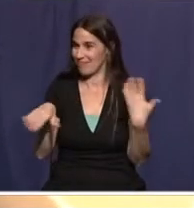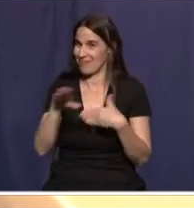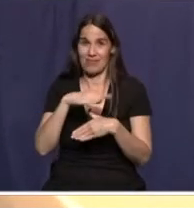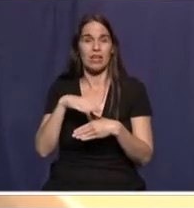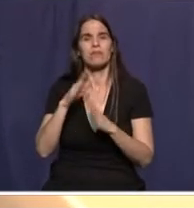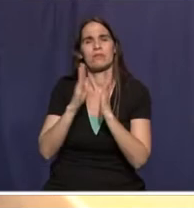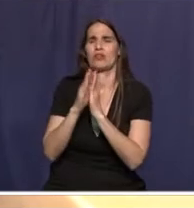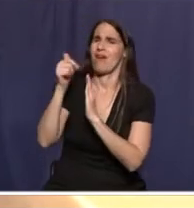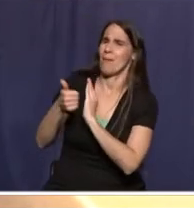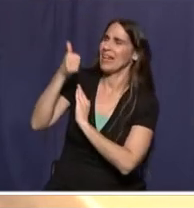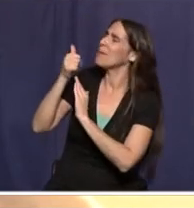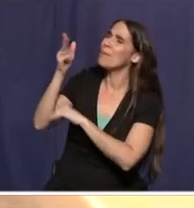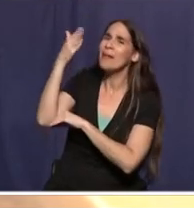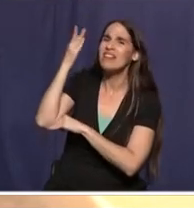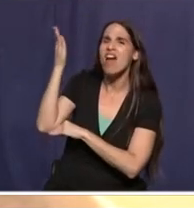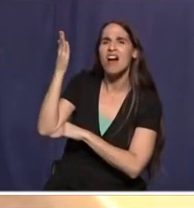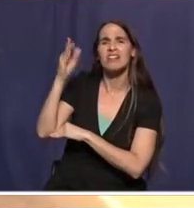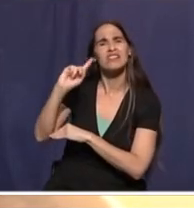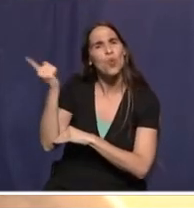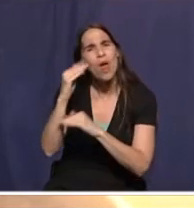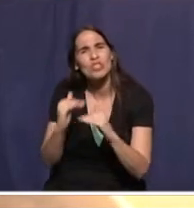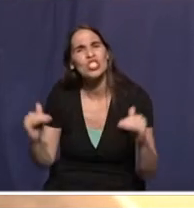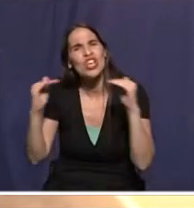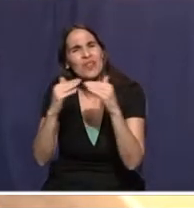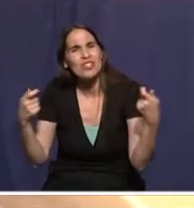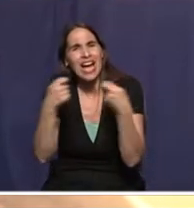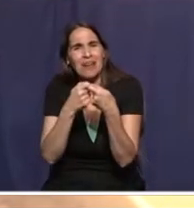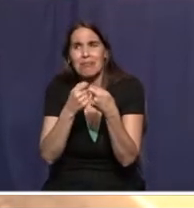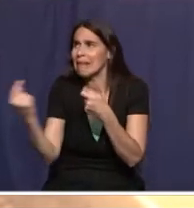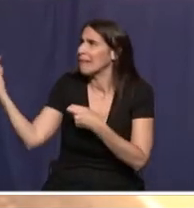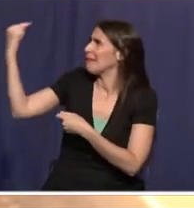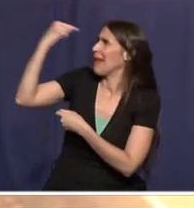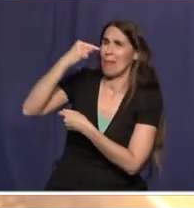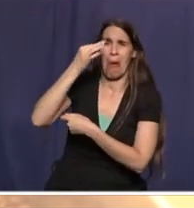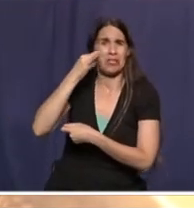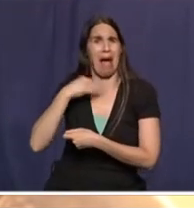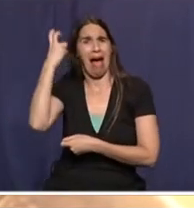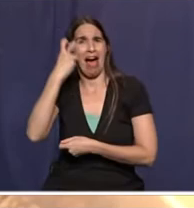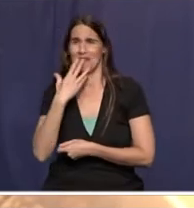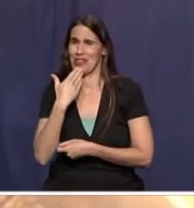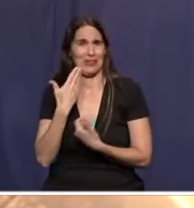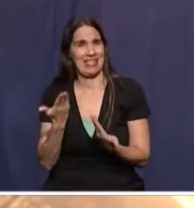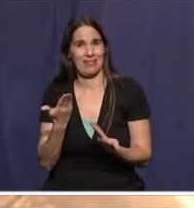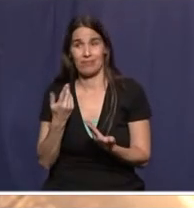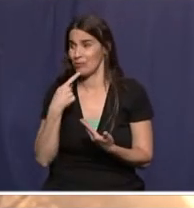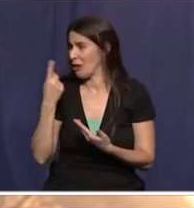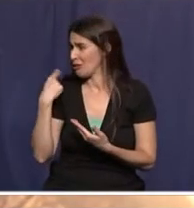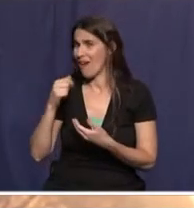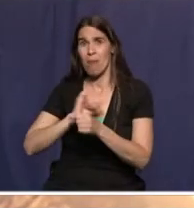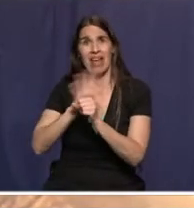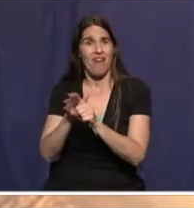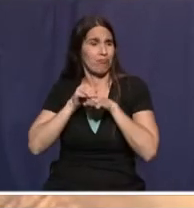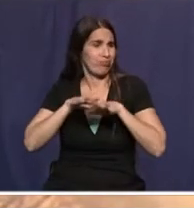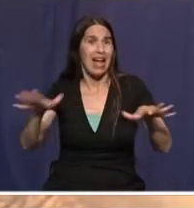המדינה, שיהיו כולם שווים ושייכים, כי אפילו הטילים לא מבחינים בינינו, ורק לפני שנה מגיפה הקטה